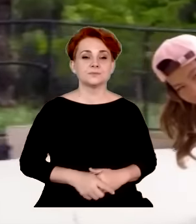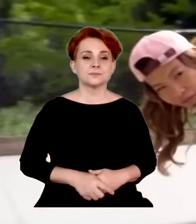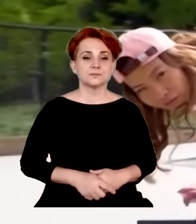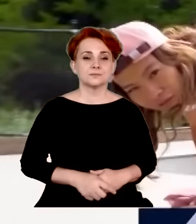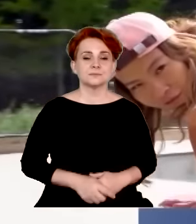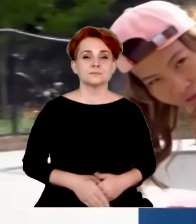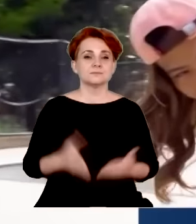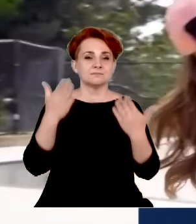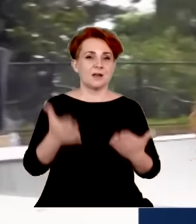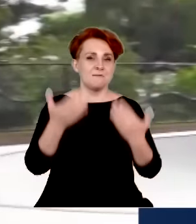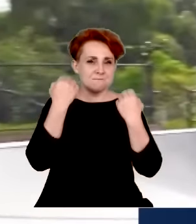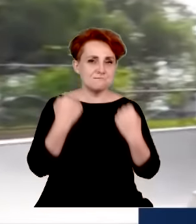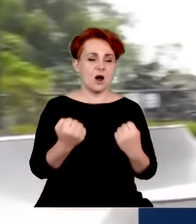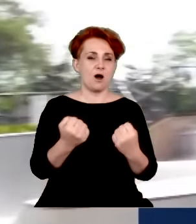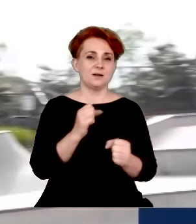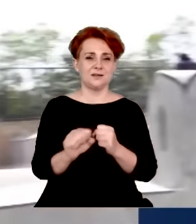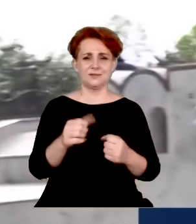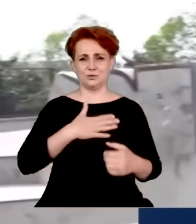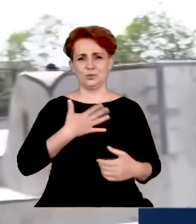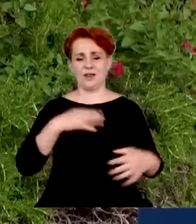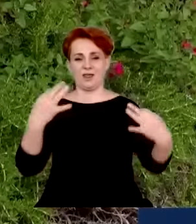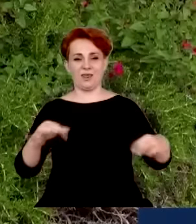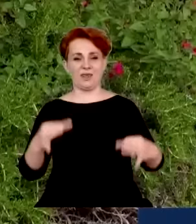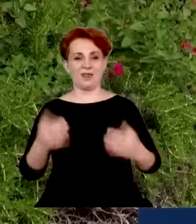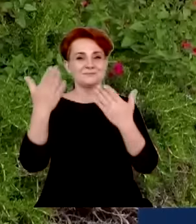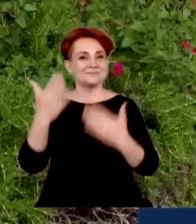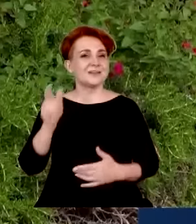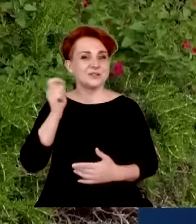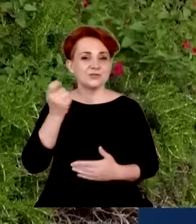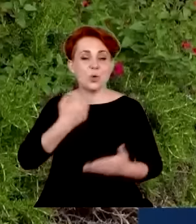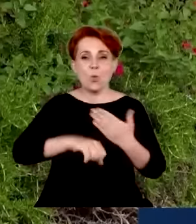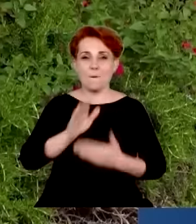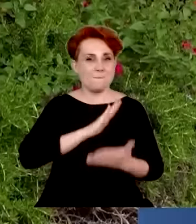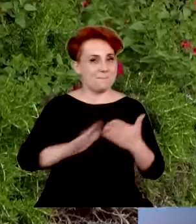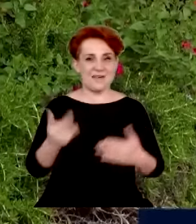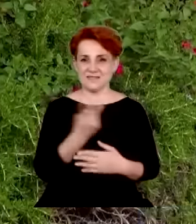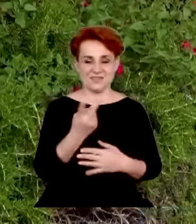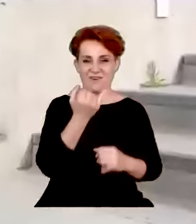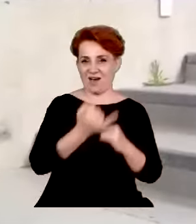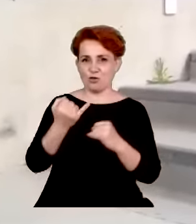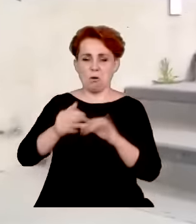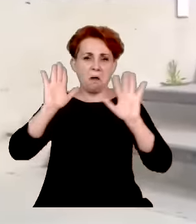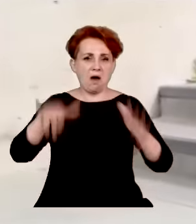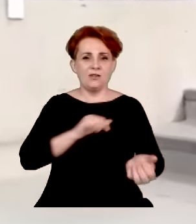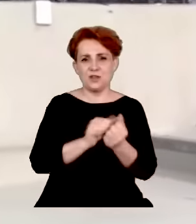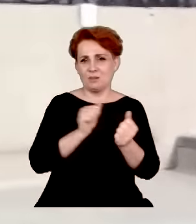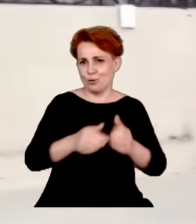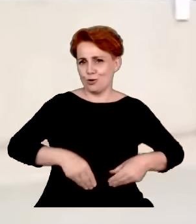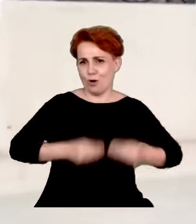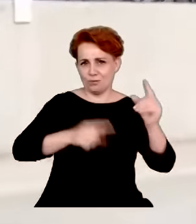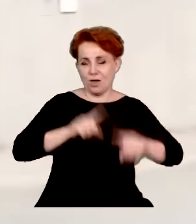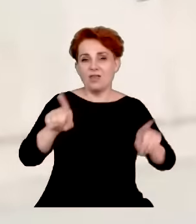Jest moc i to wszystko wydaje się na luzie. Kania z SR-u urodziła się z wrodzonym brakiem obu nóg, ale nie przeszkadzało jej to w rozwoju, także tym